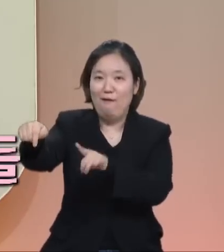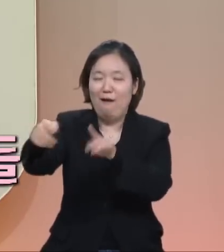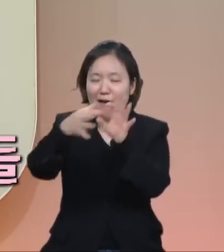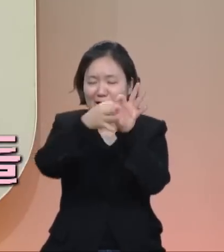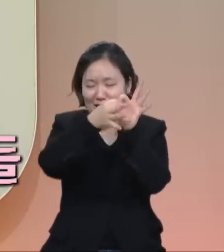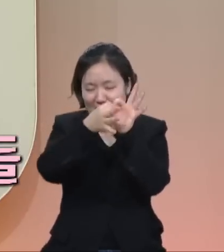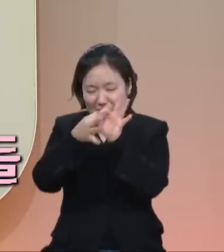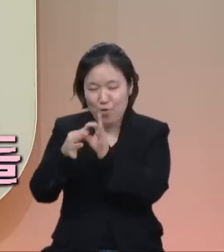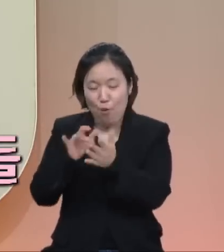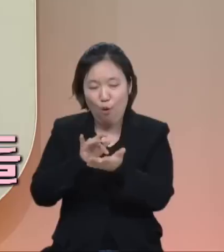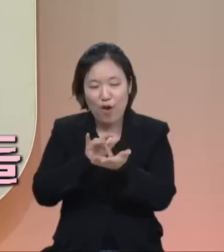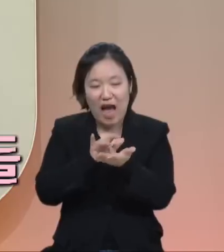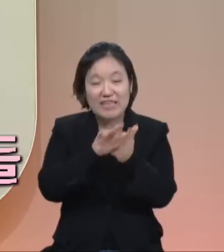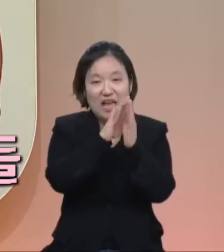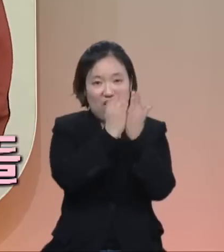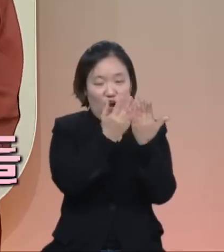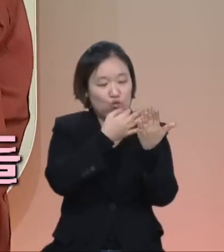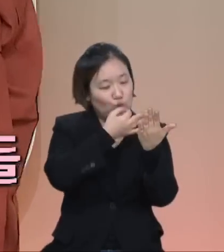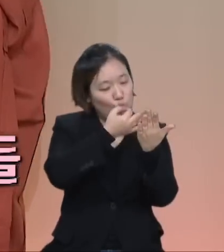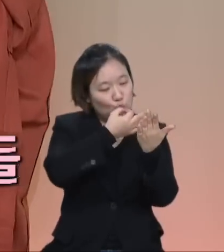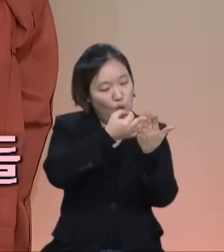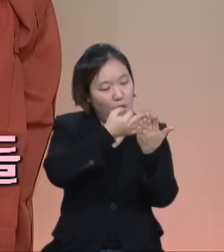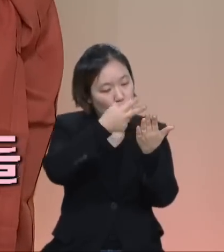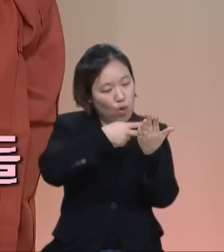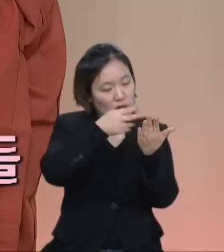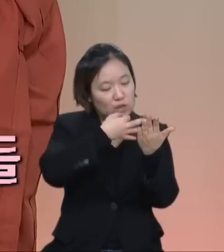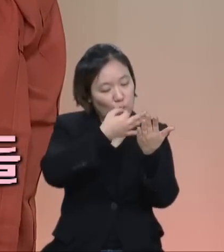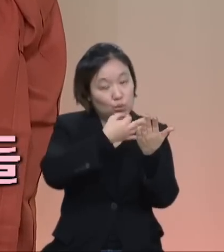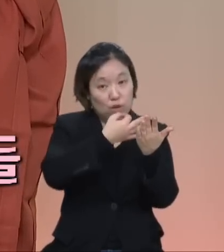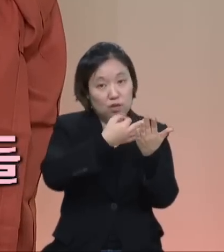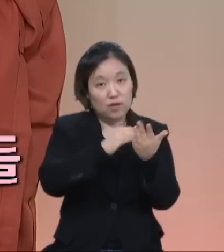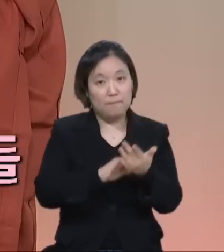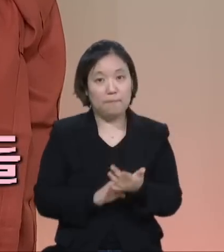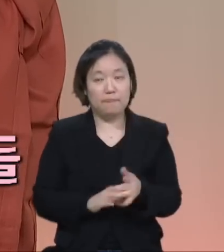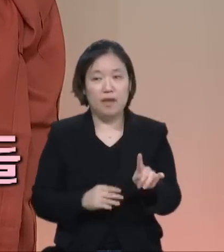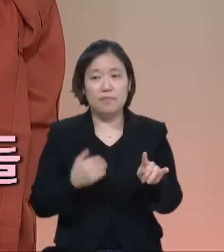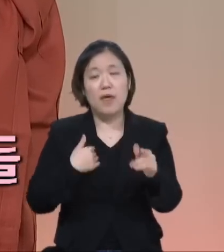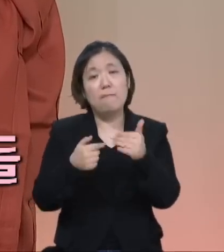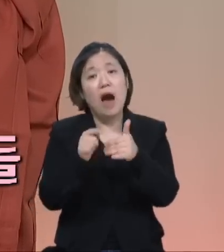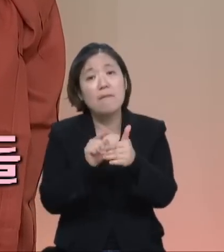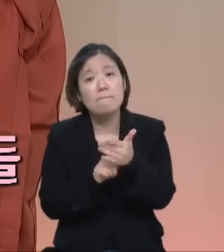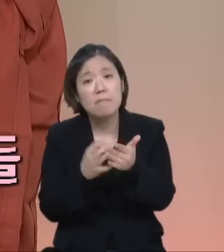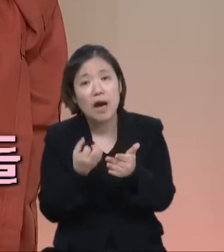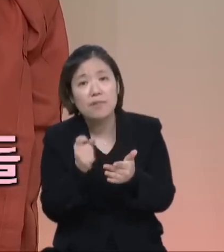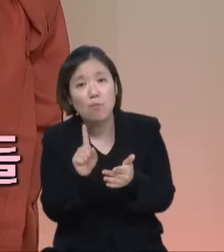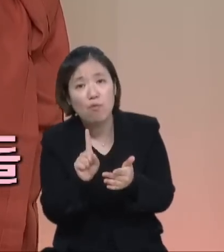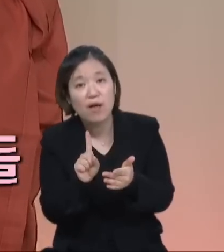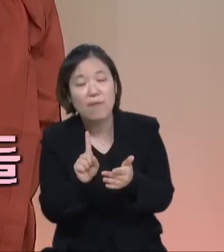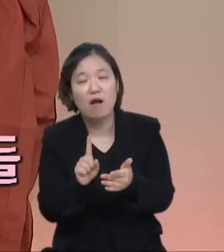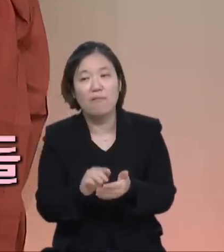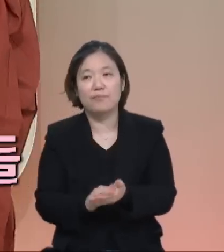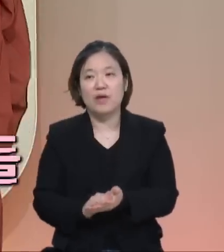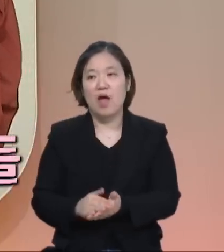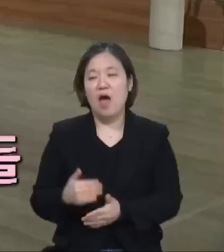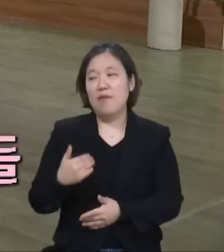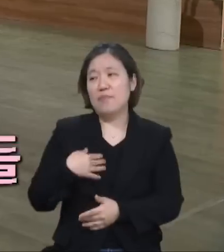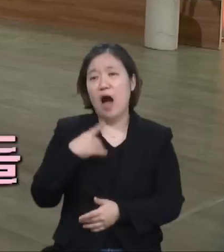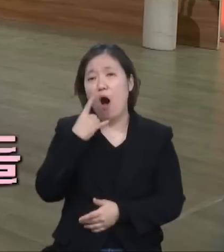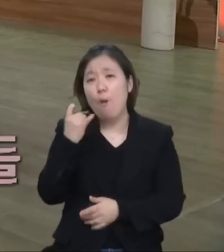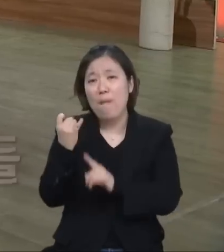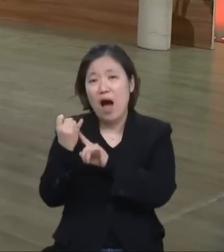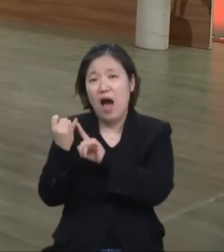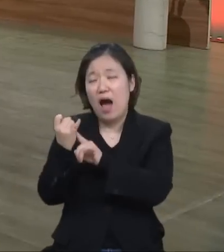짝사경을 독성했는데 이제 중요한게 뭐냐면 어떤 마음으로 기도했냐면 우리